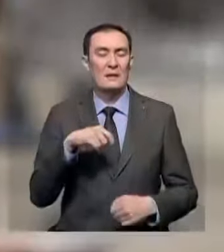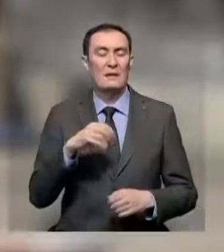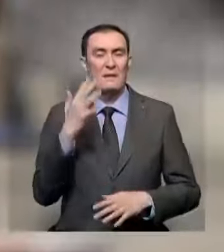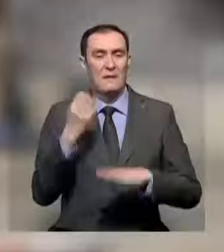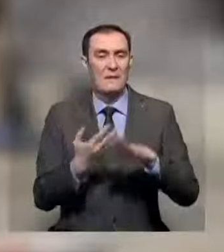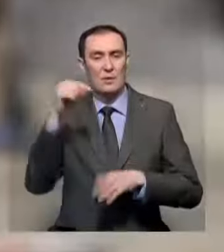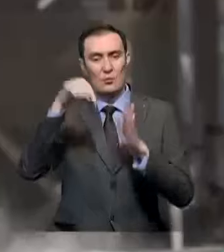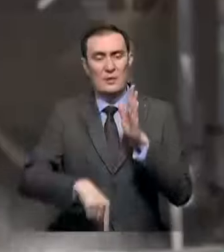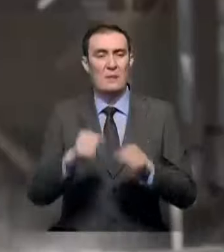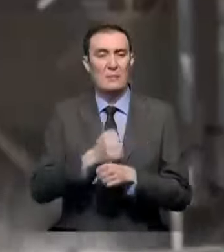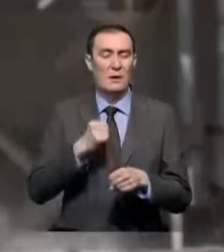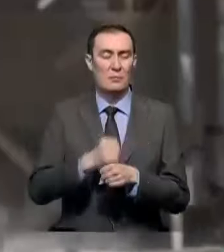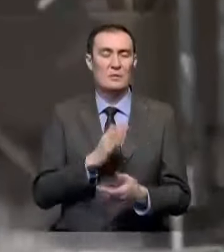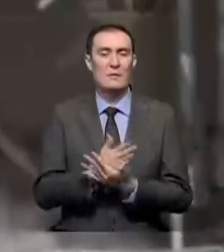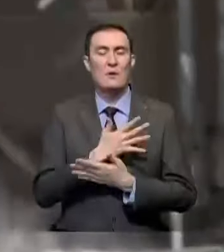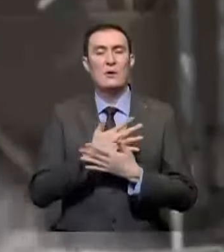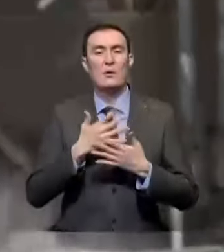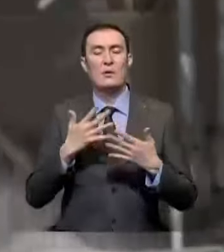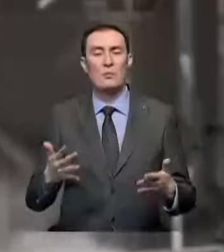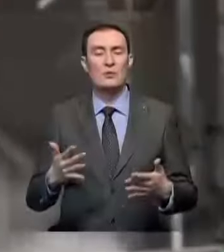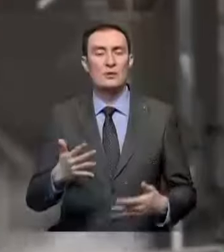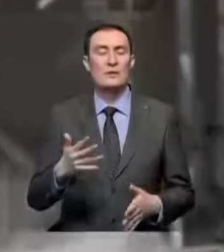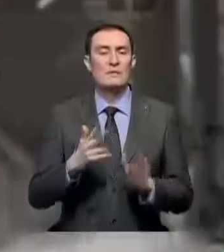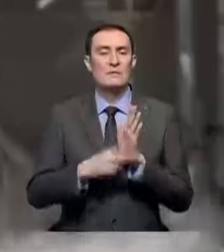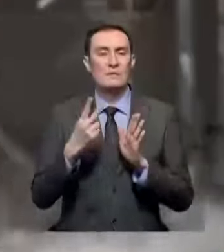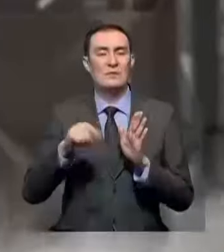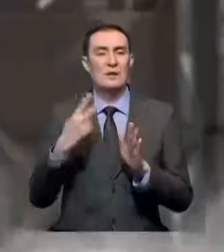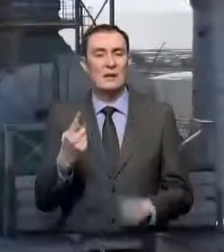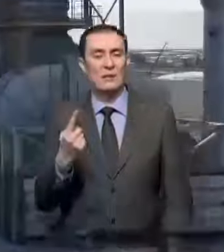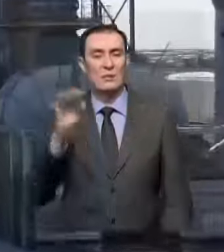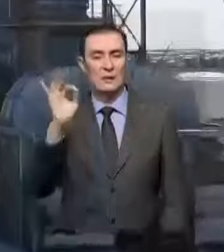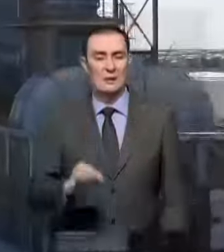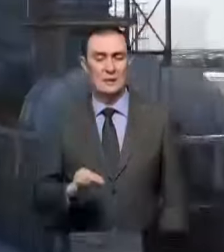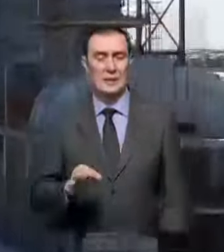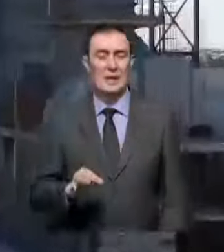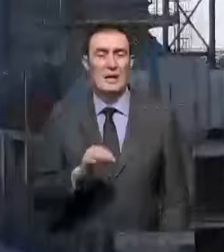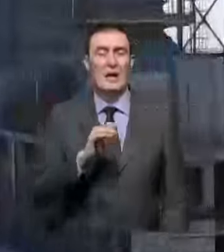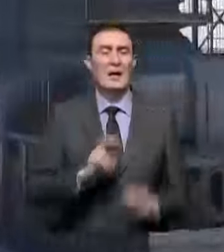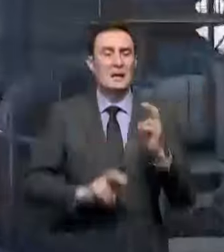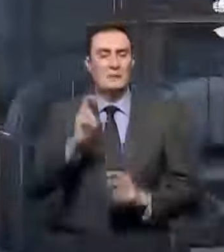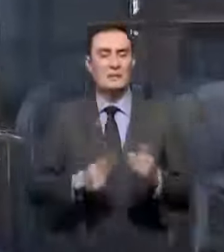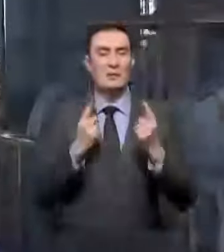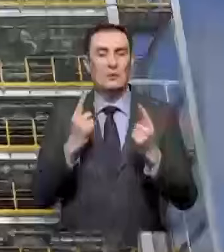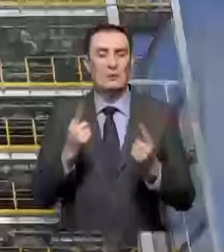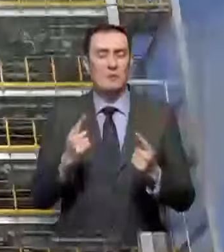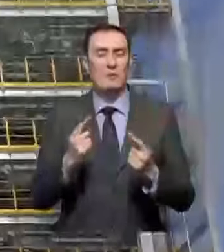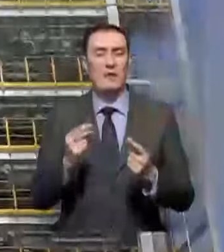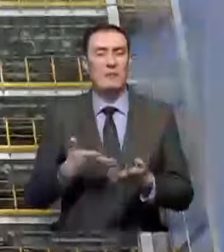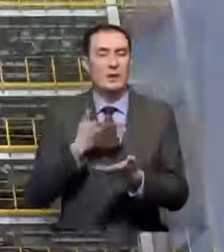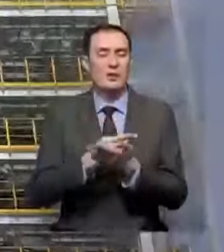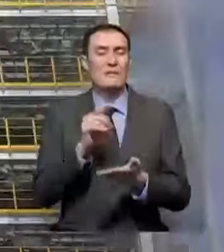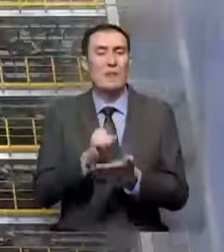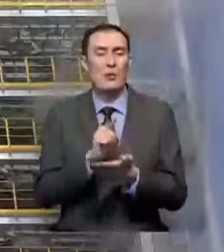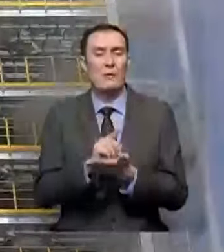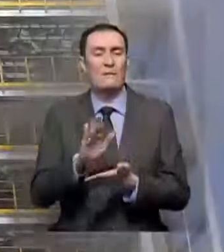Средняя глубина переработки составила более 82,1%. АНПЗ – один из крупнейших налогоплательщиков